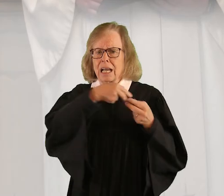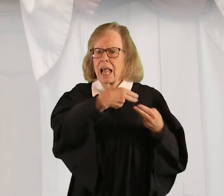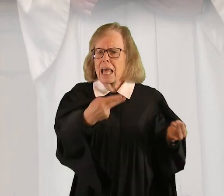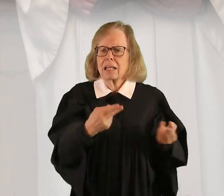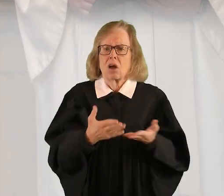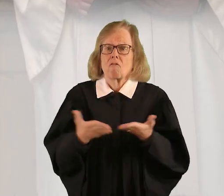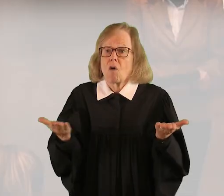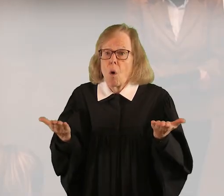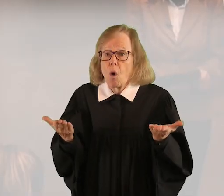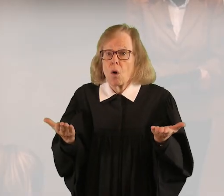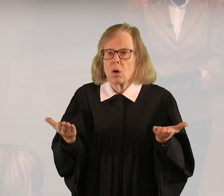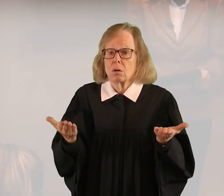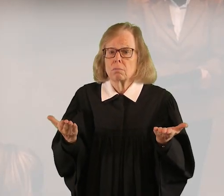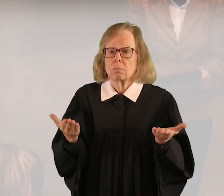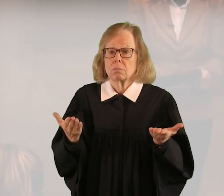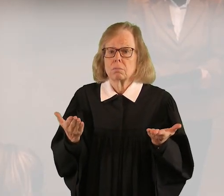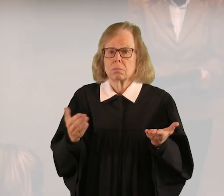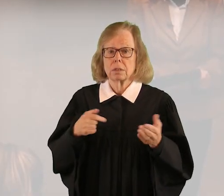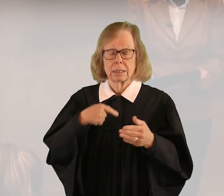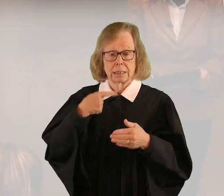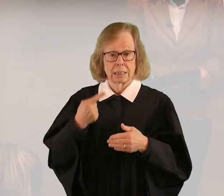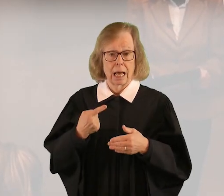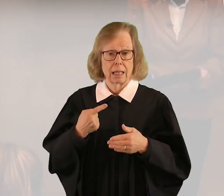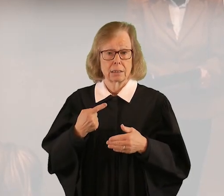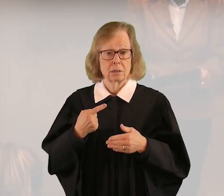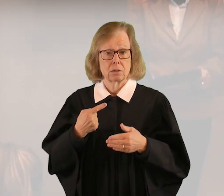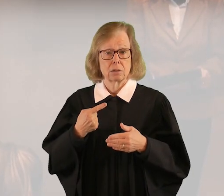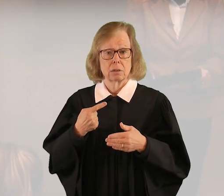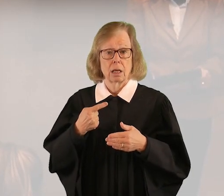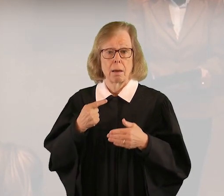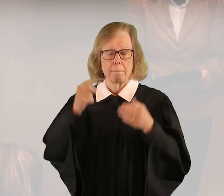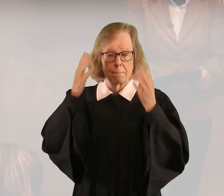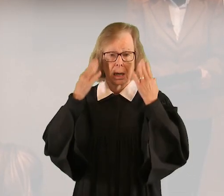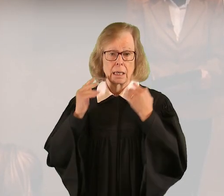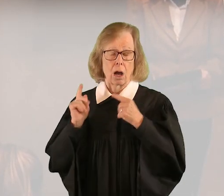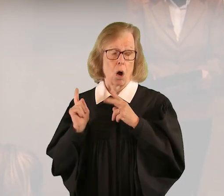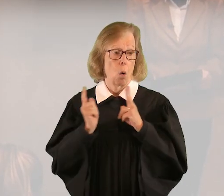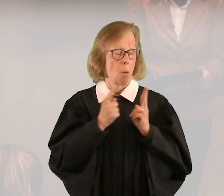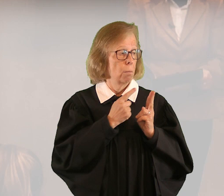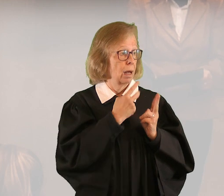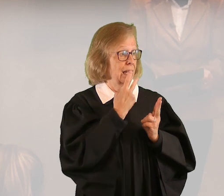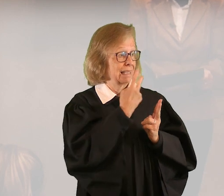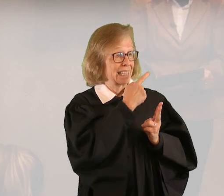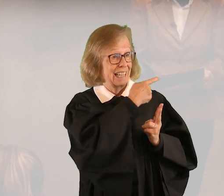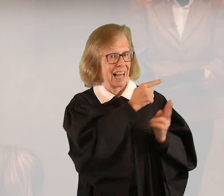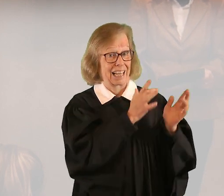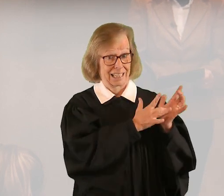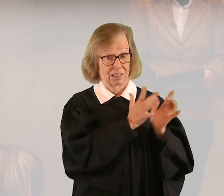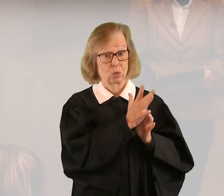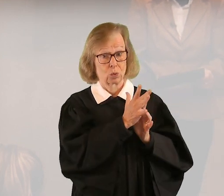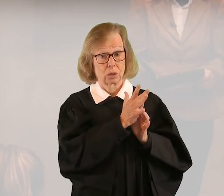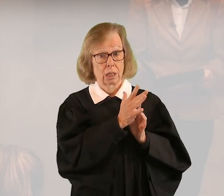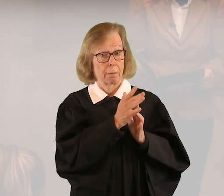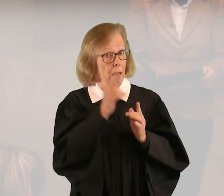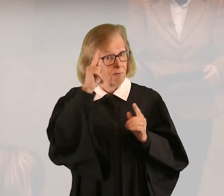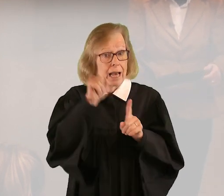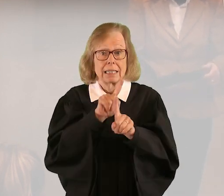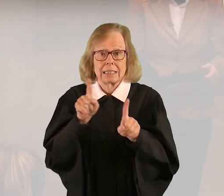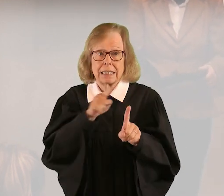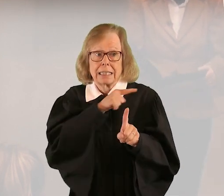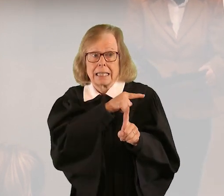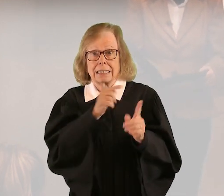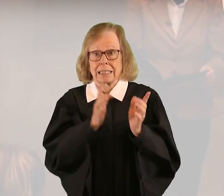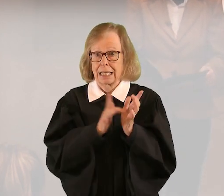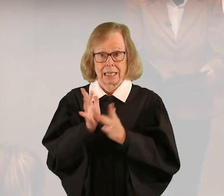haben. Nach diesen Worten drehte sie sich um und sah Jesus da stehen. Sie wusste aber